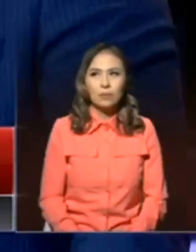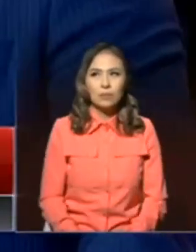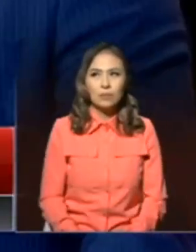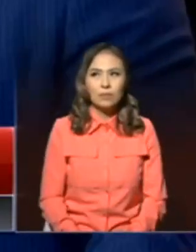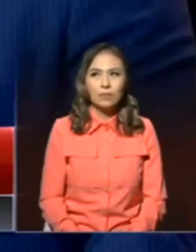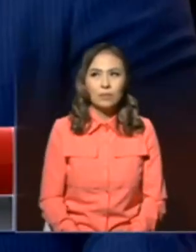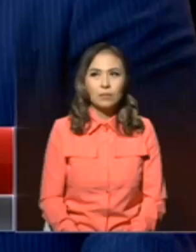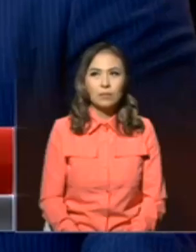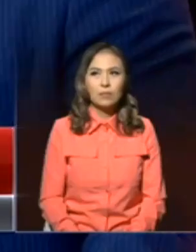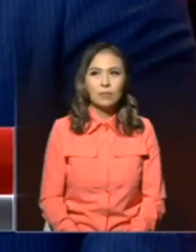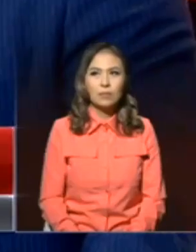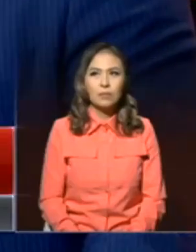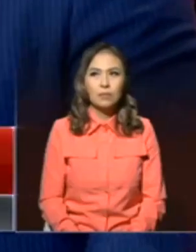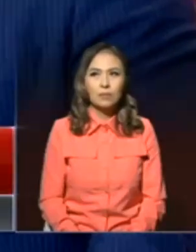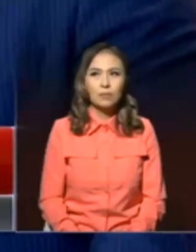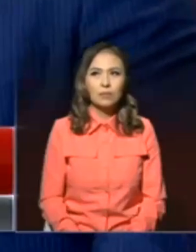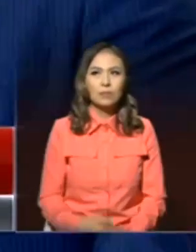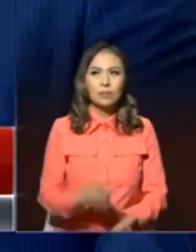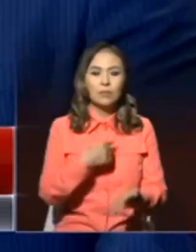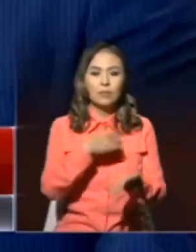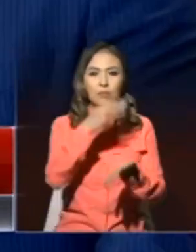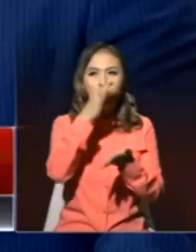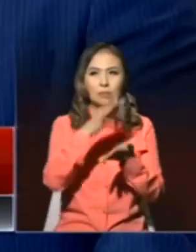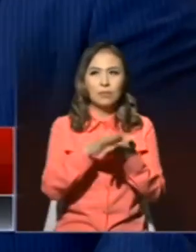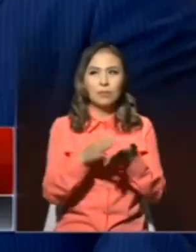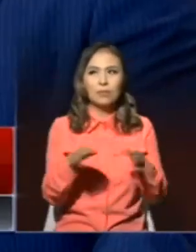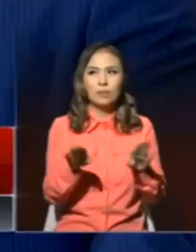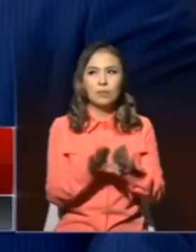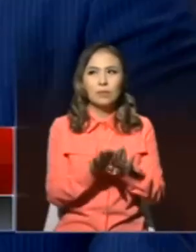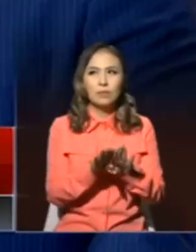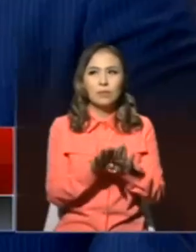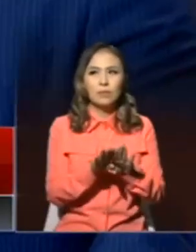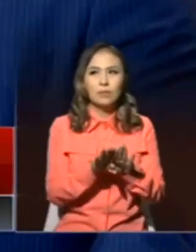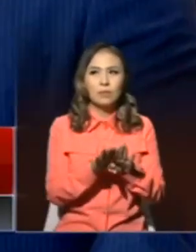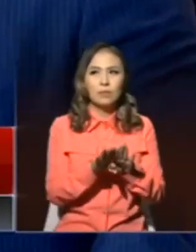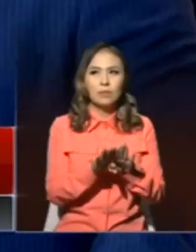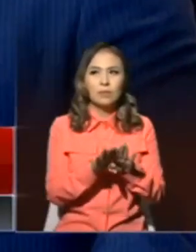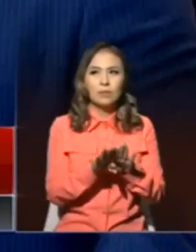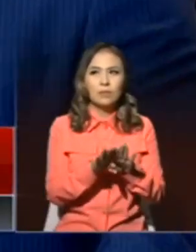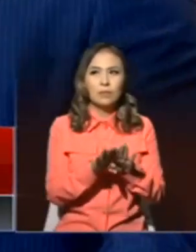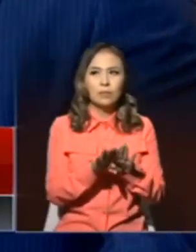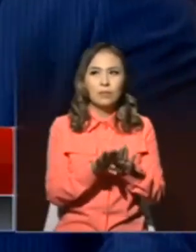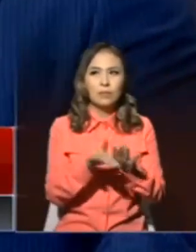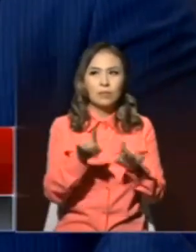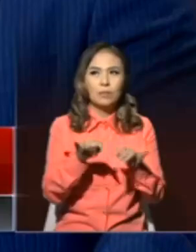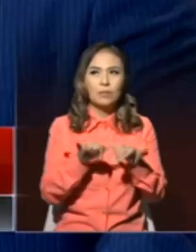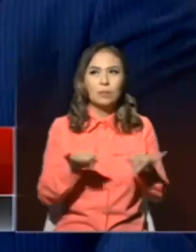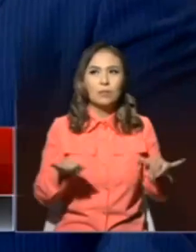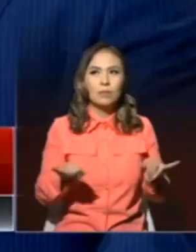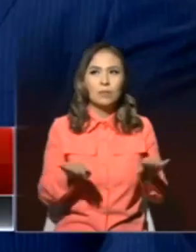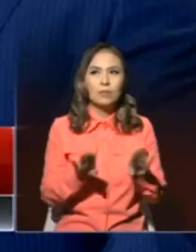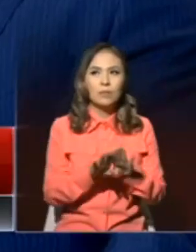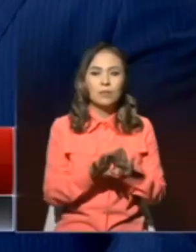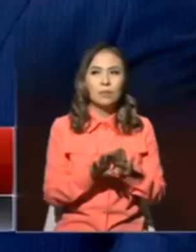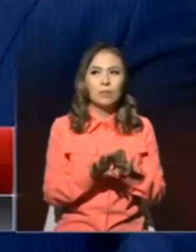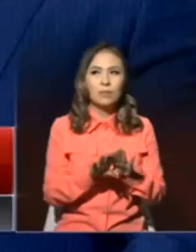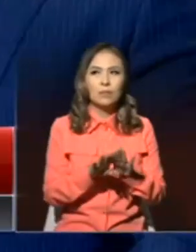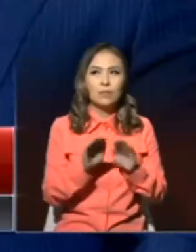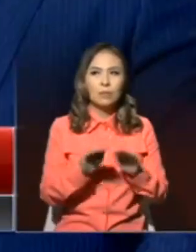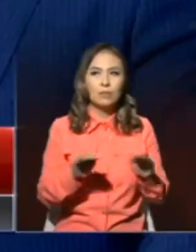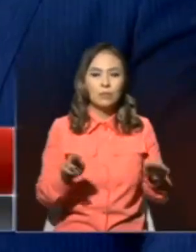Енді мен сізге жаңа жауап бердім ғой. Дұрыс қой онда. Егер оны жатса, арғырай дамыта берек дейсіз қой. Мен оны дамыта деген жоқ.